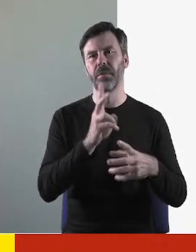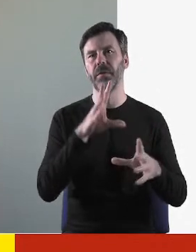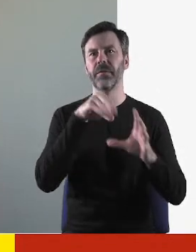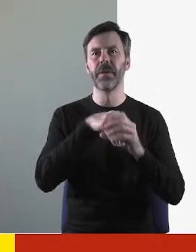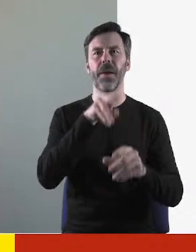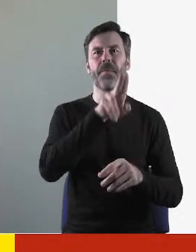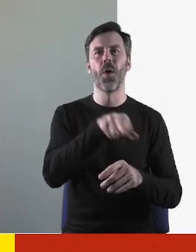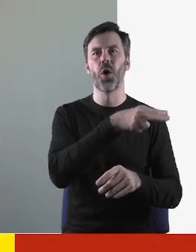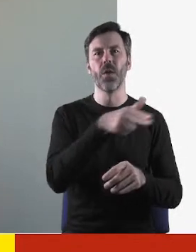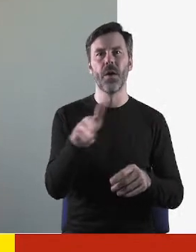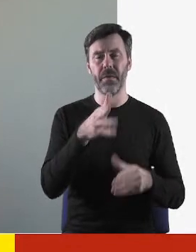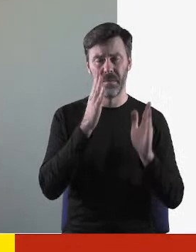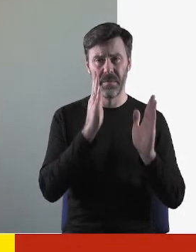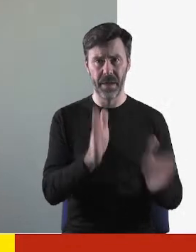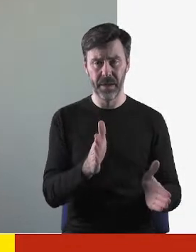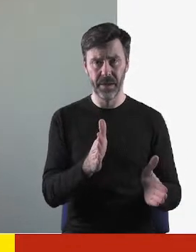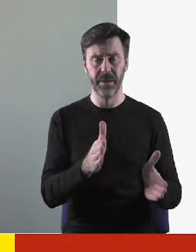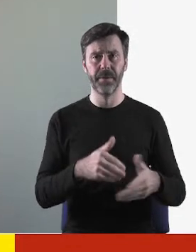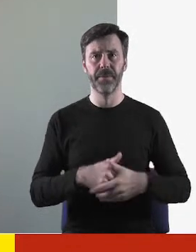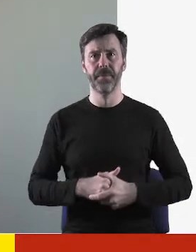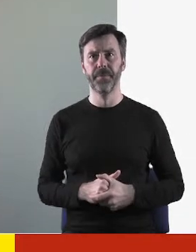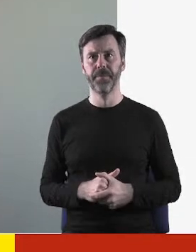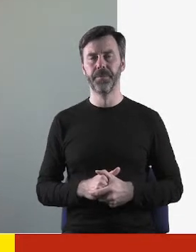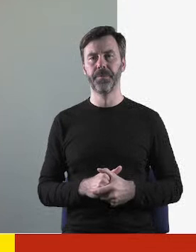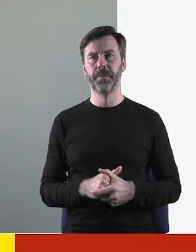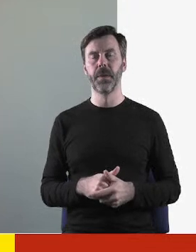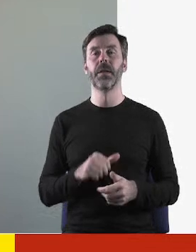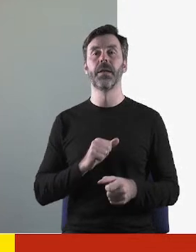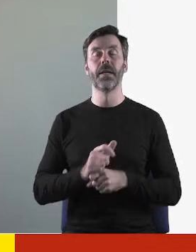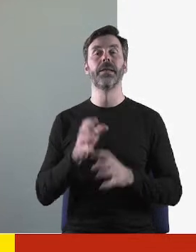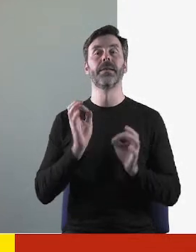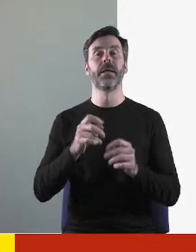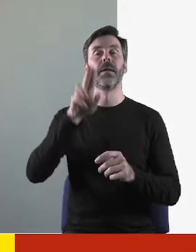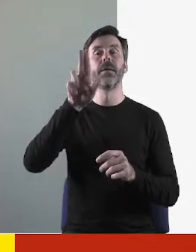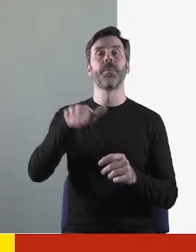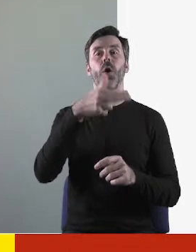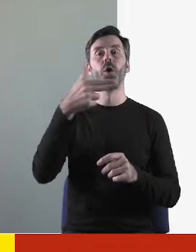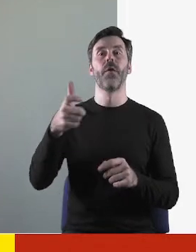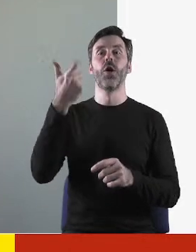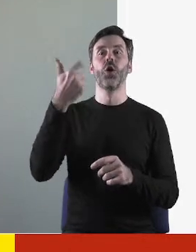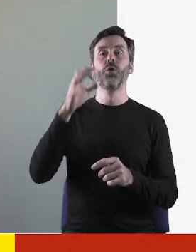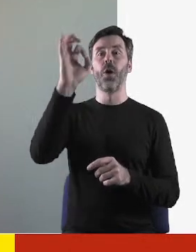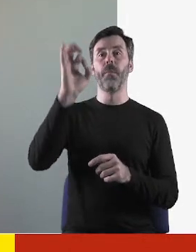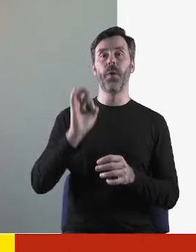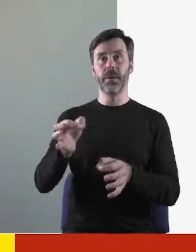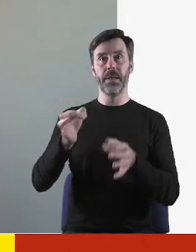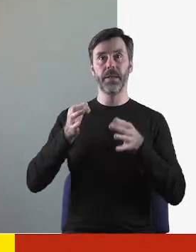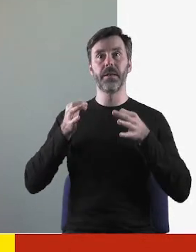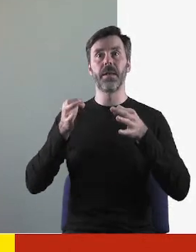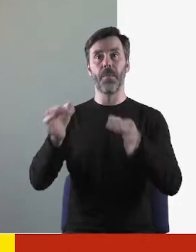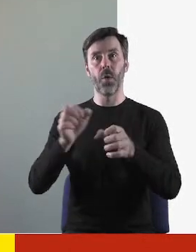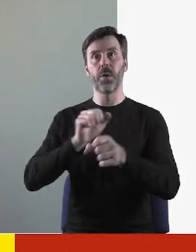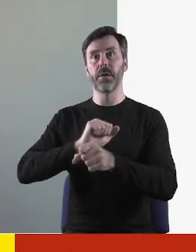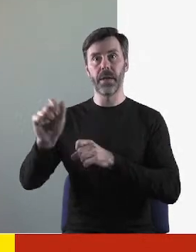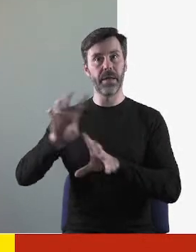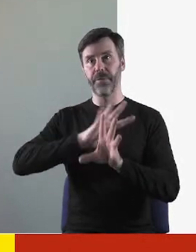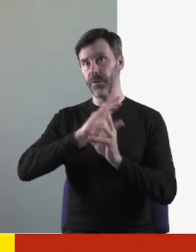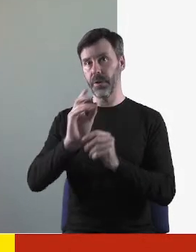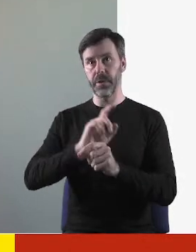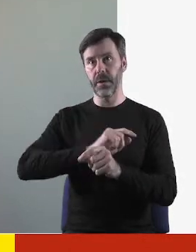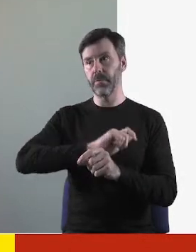karetek. Na chwilę obecną 100% karetek wyjechało w teren, mówiąc